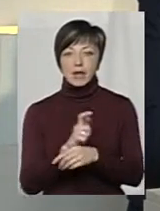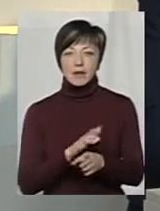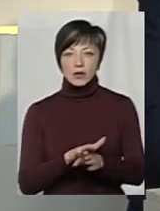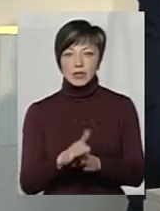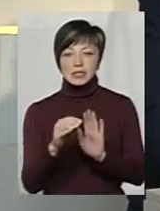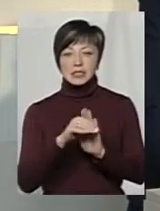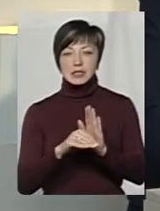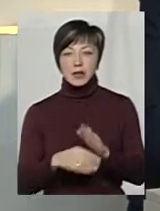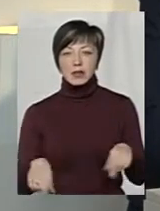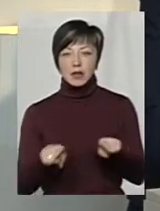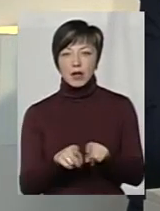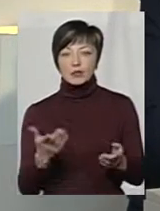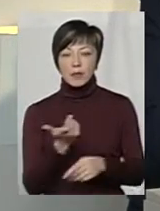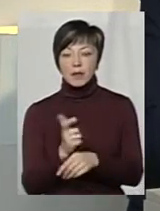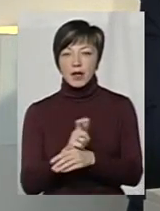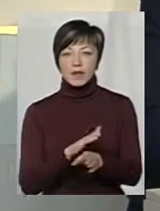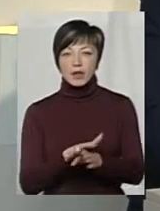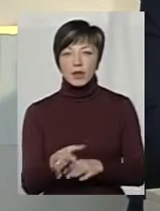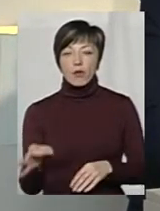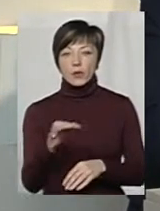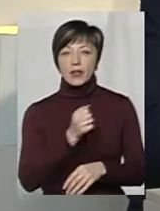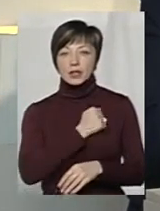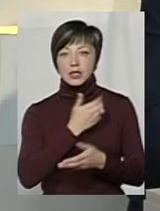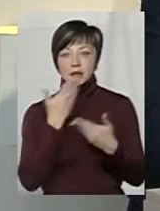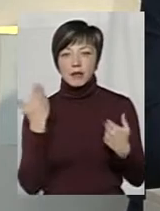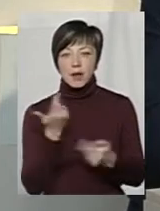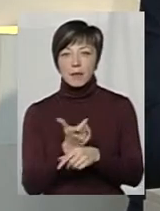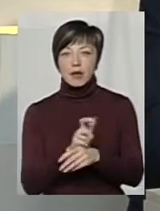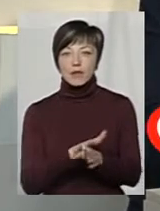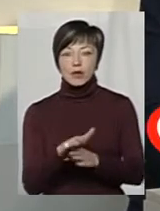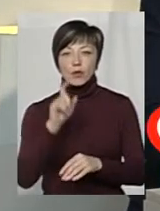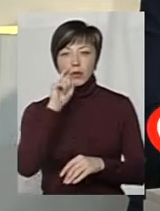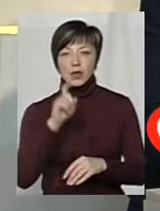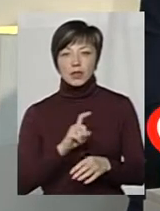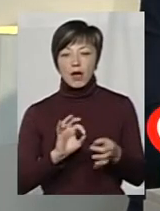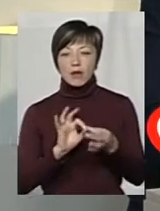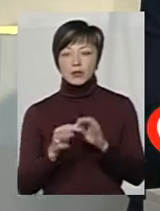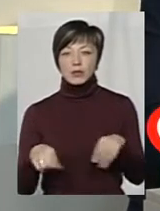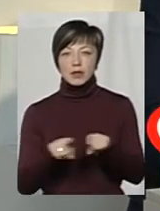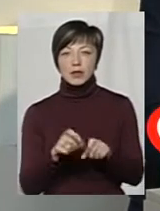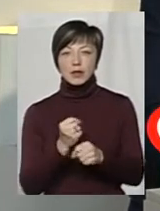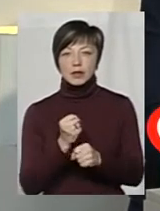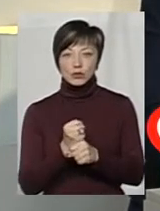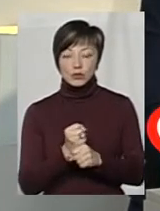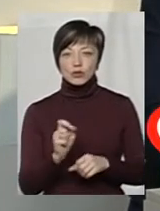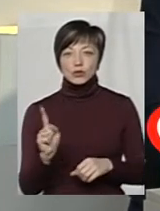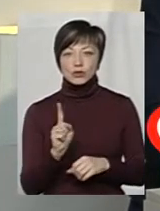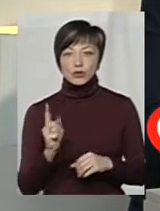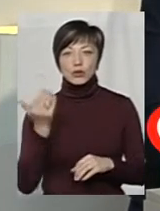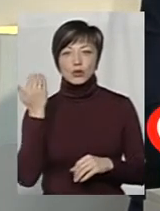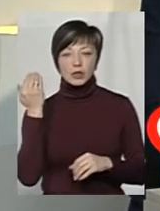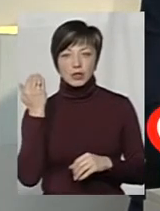що враховує не тільки, якщо є перевиконання по області, то, на жаль, немає перевиконання по Україні. А формула працює таким чином, що